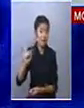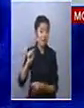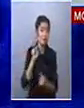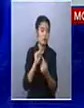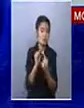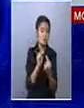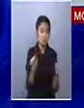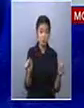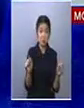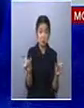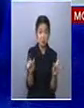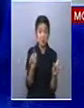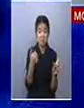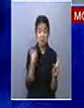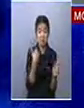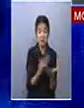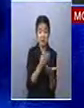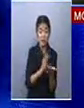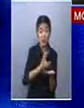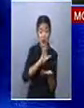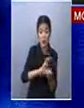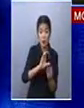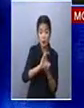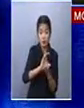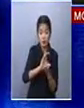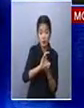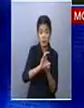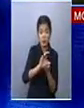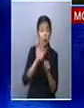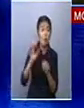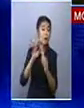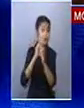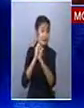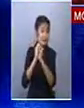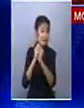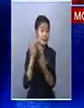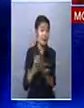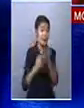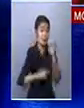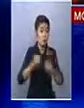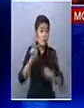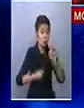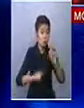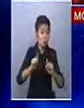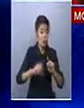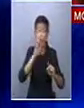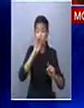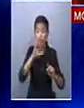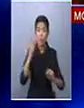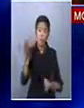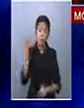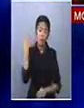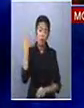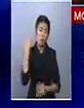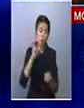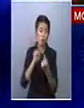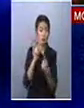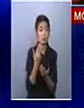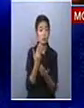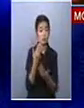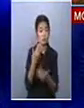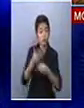ะครับกองที่1ก็คือ ProShares Short FTSE China 50นะครับในช่วงที่ผ่านมาเนี่ยตอนที่ช่วงตลาดจีน